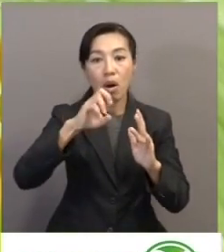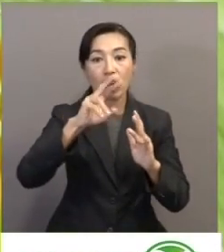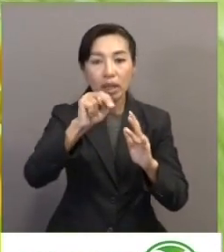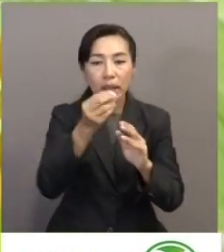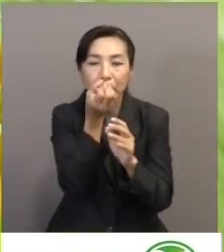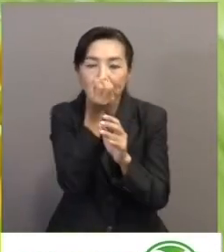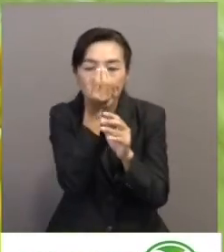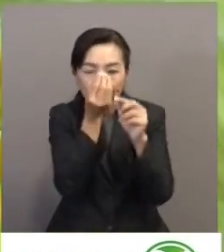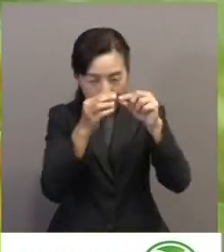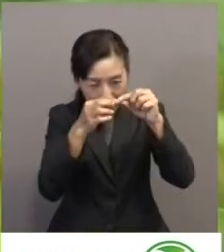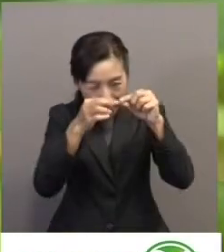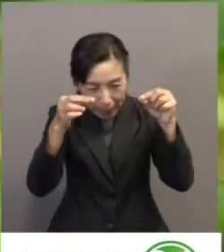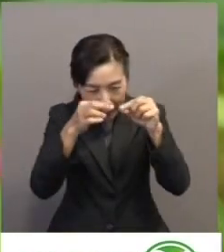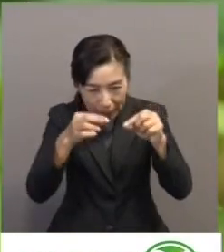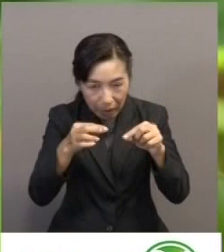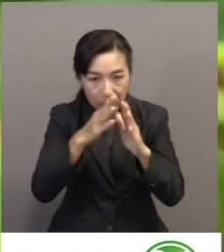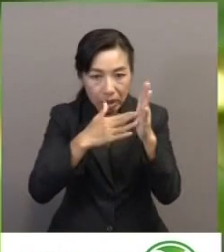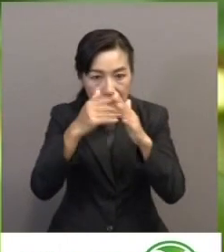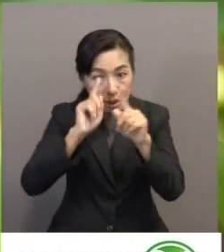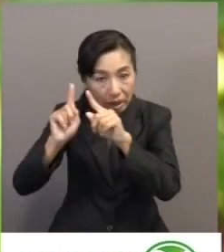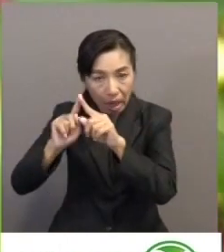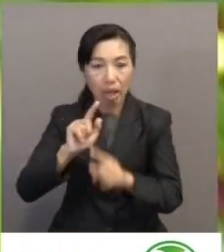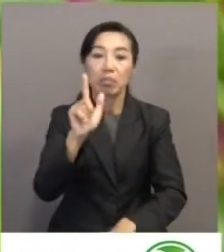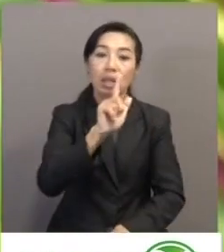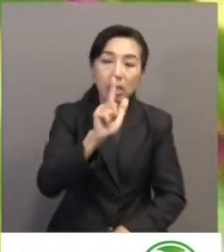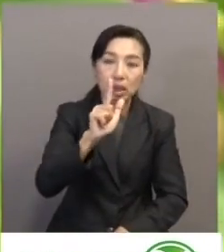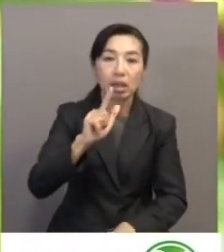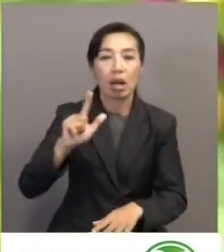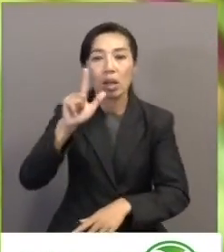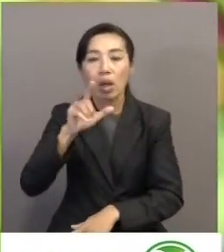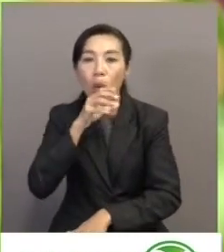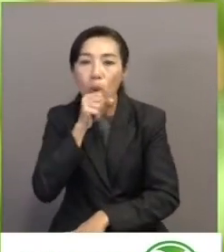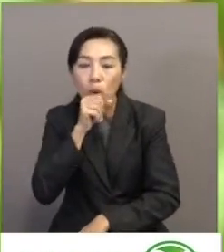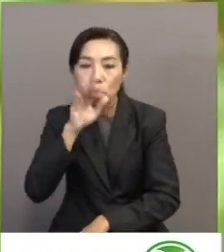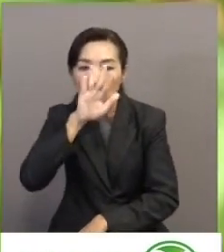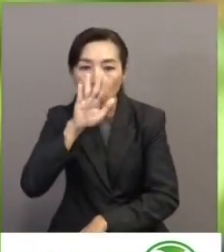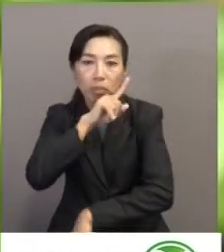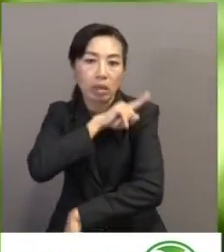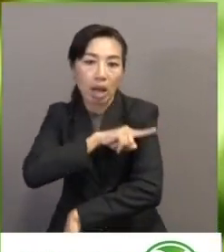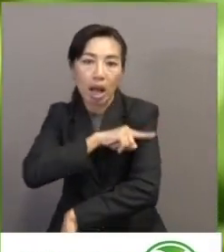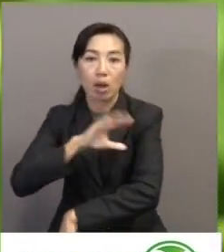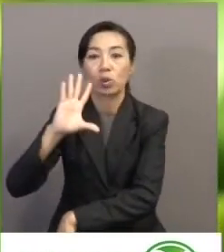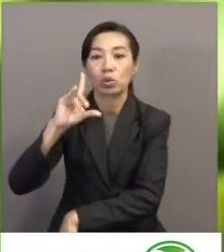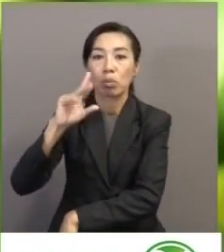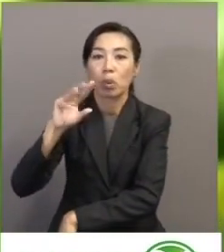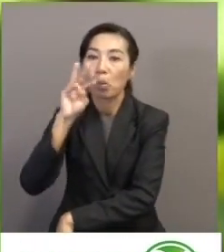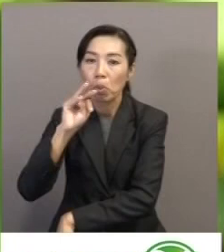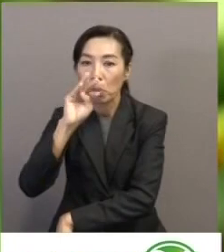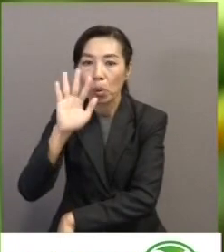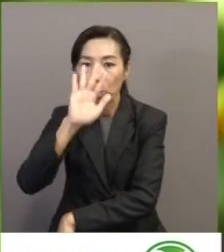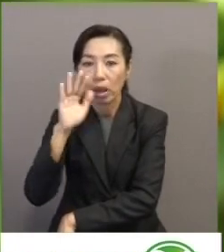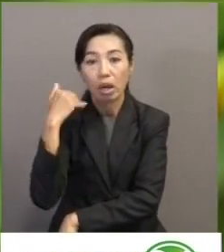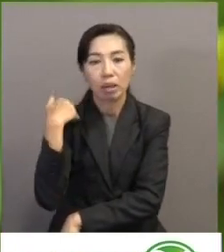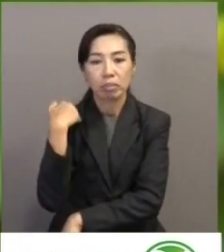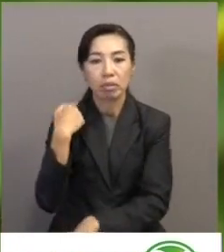านเกสรยาวมีดอกหลายสีทั้งเหลืองเหลืองทองอมส้มขาวและสีชมพูอมม่วงรูปร่